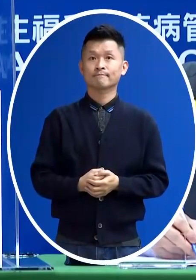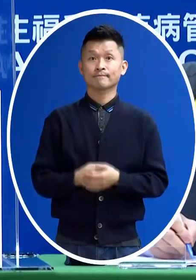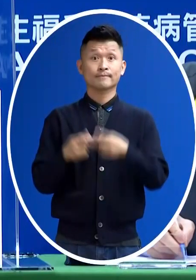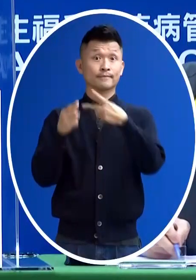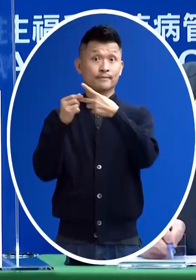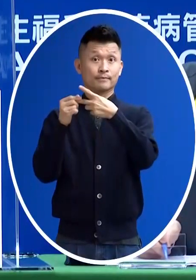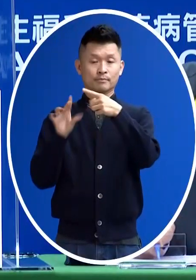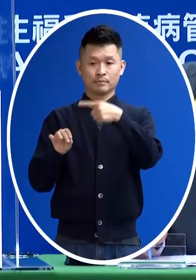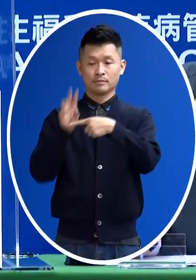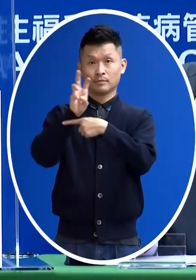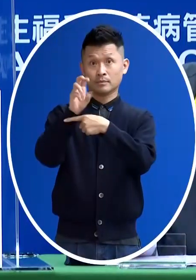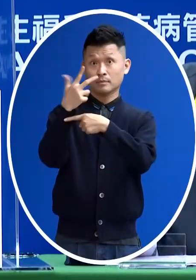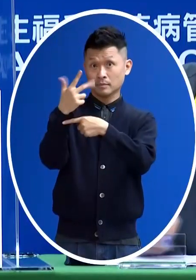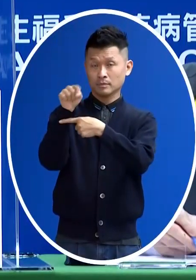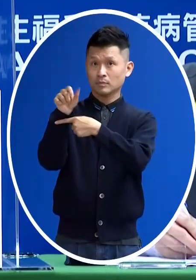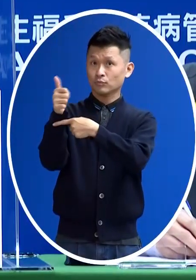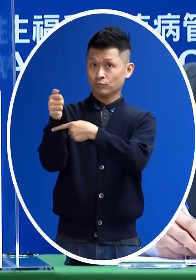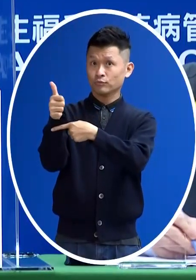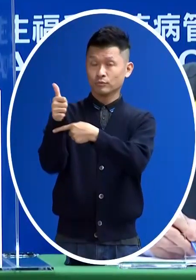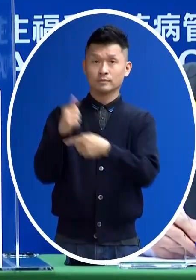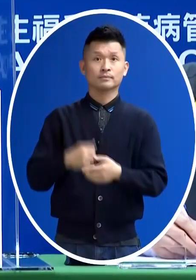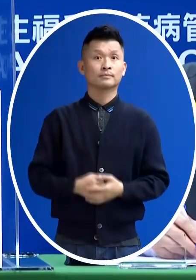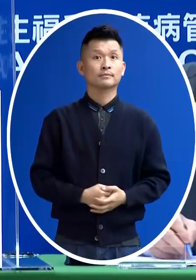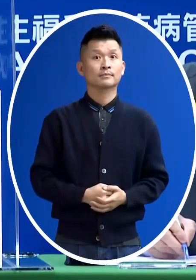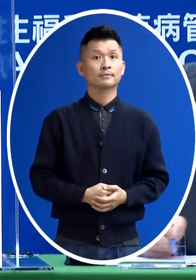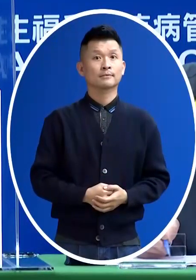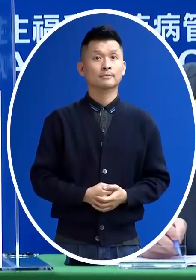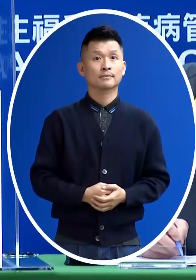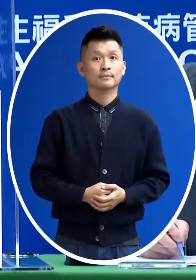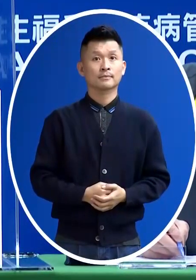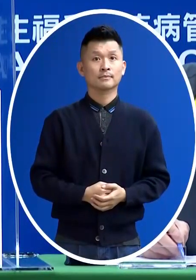第二季是37.55哈。